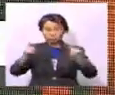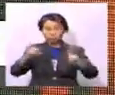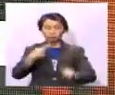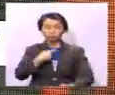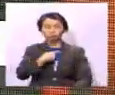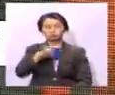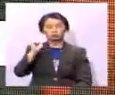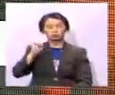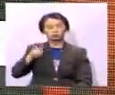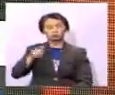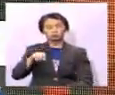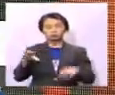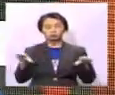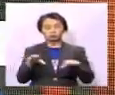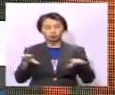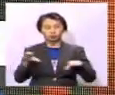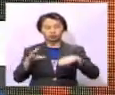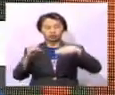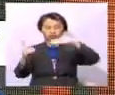buat